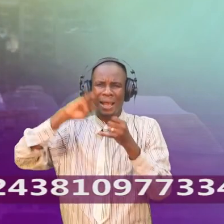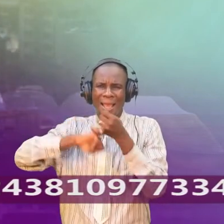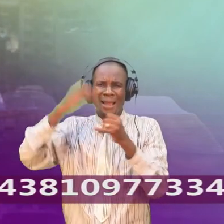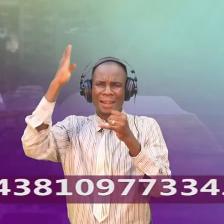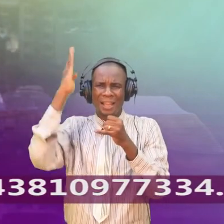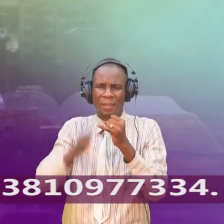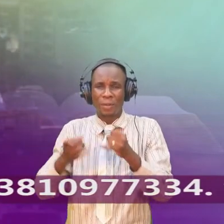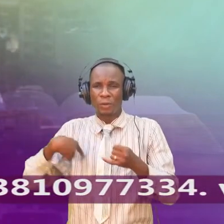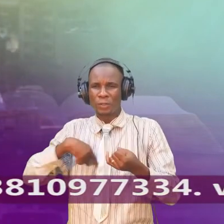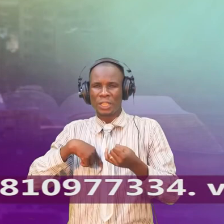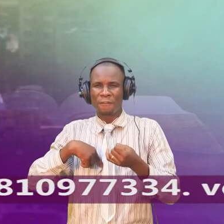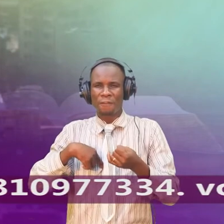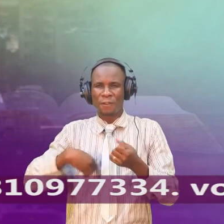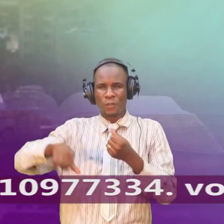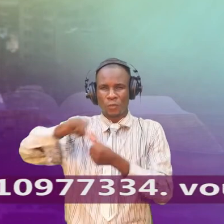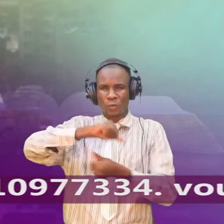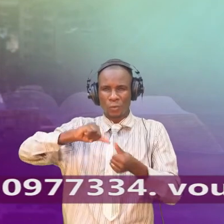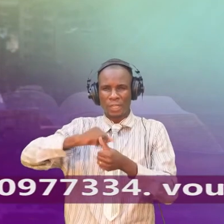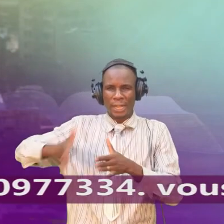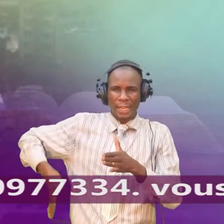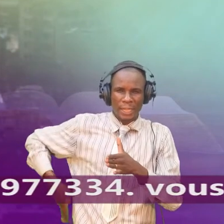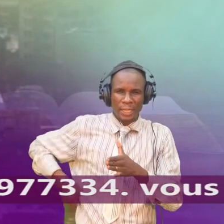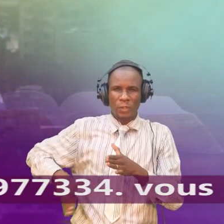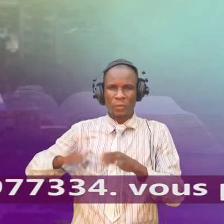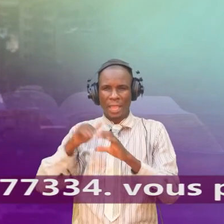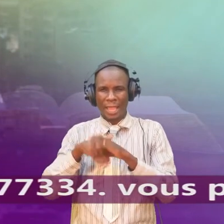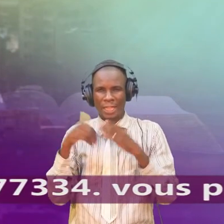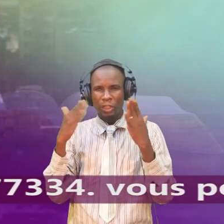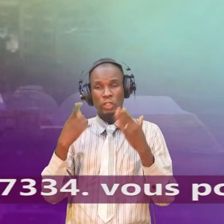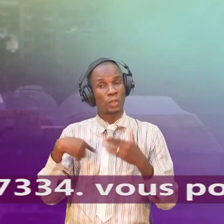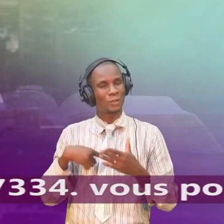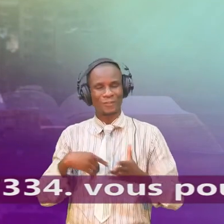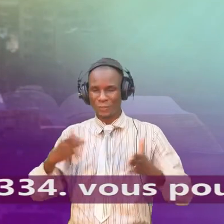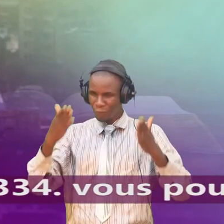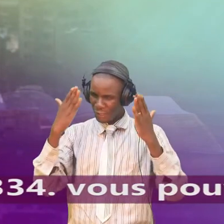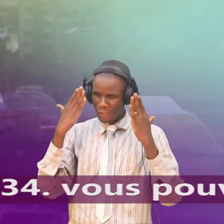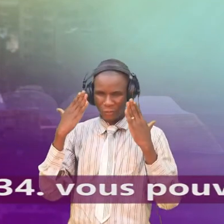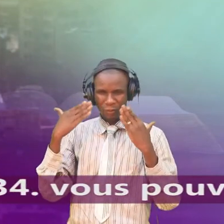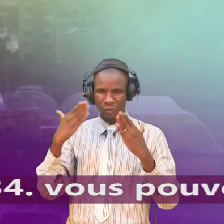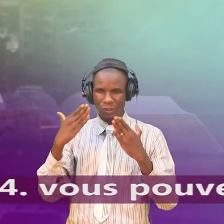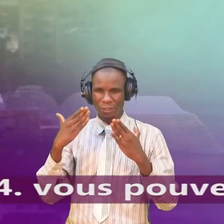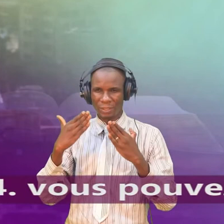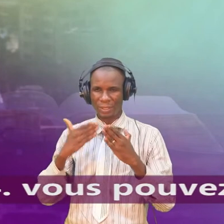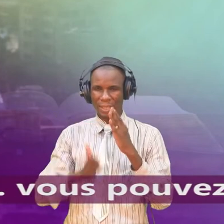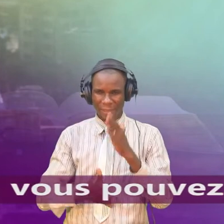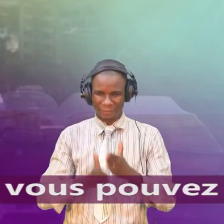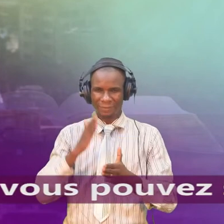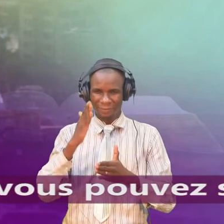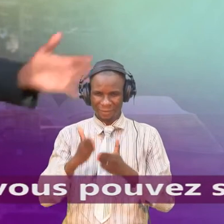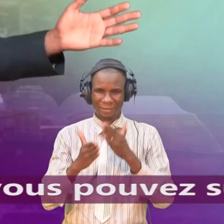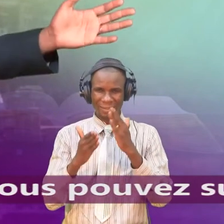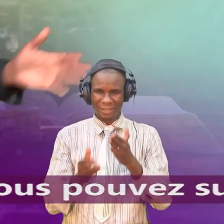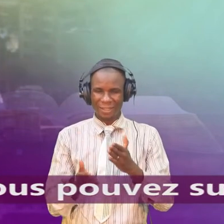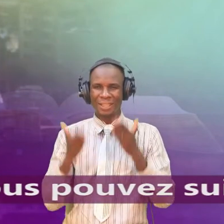ya kuingia tena katika mawasiliano na yeye, ni kupatanishwa na yeye katika